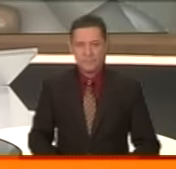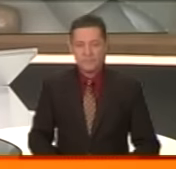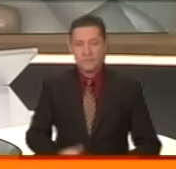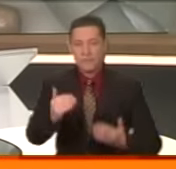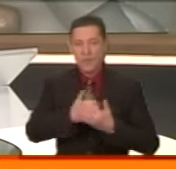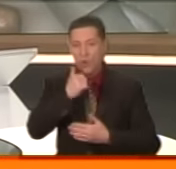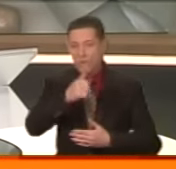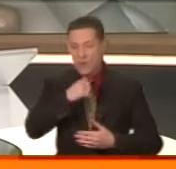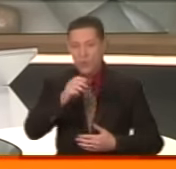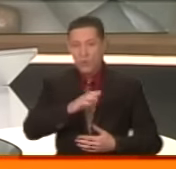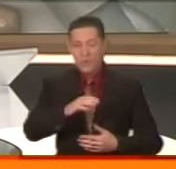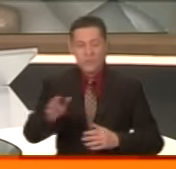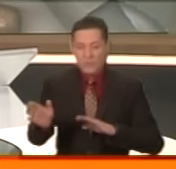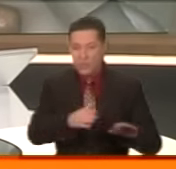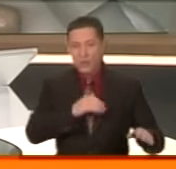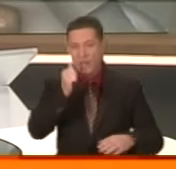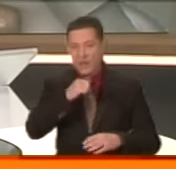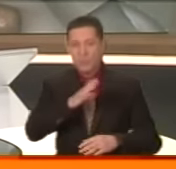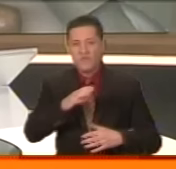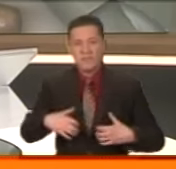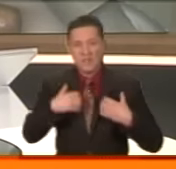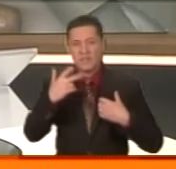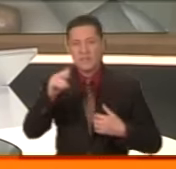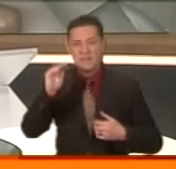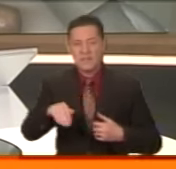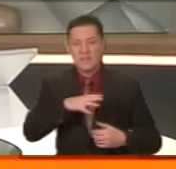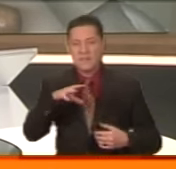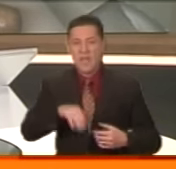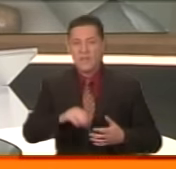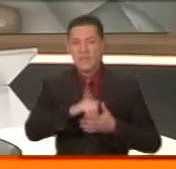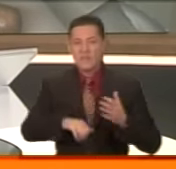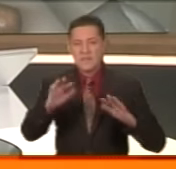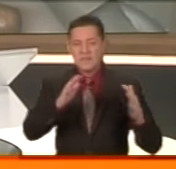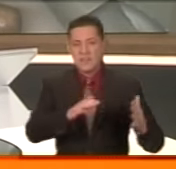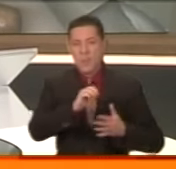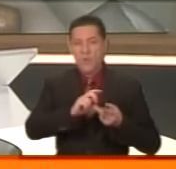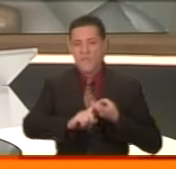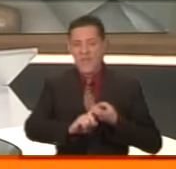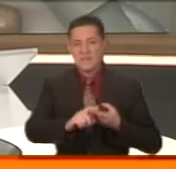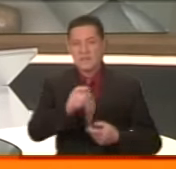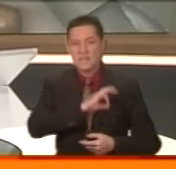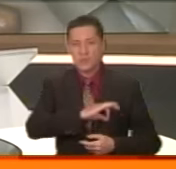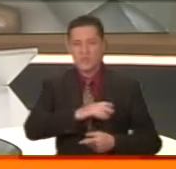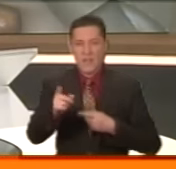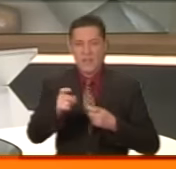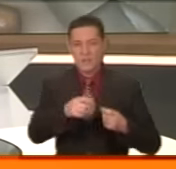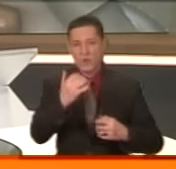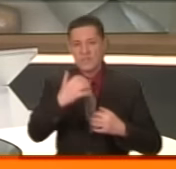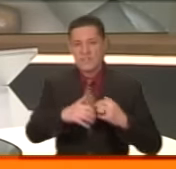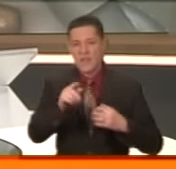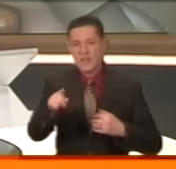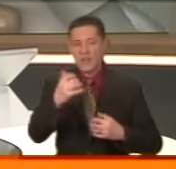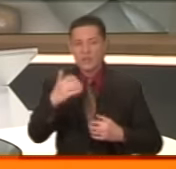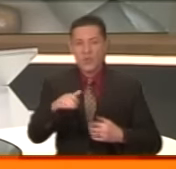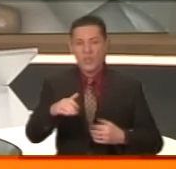Минулий рік був страшний. 30 тисяч людей у США загинуло через інциденти, пов'язані із застосуванням зброї. Серед них сотні школярів